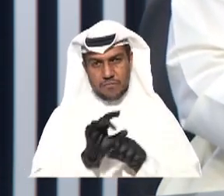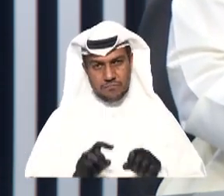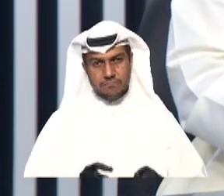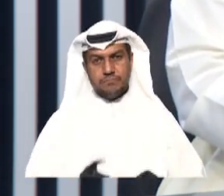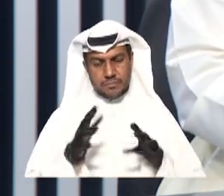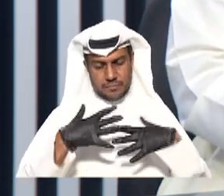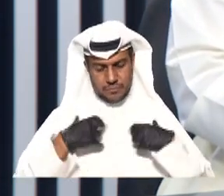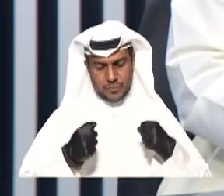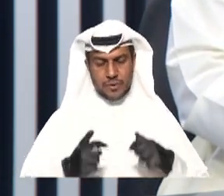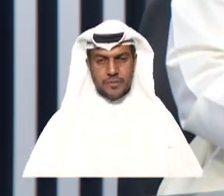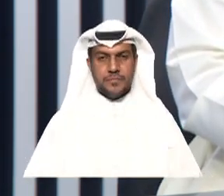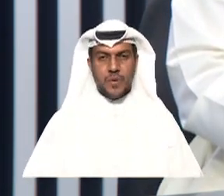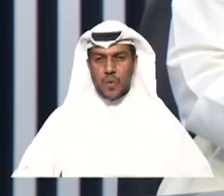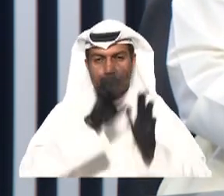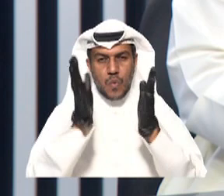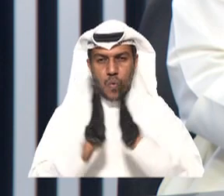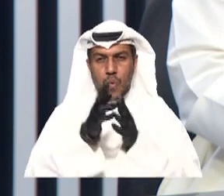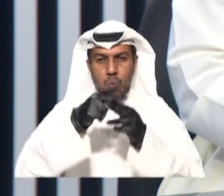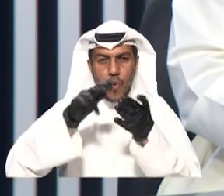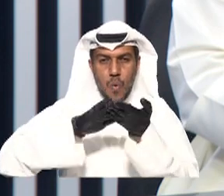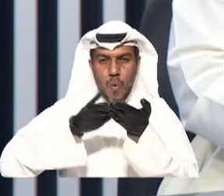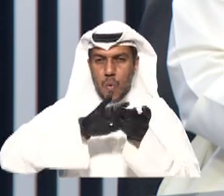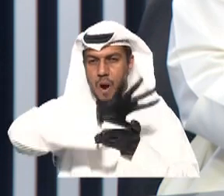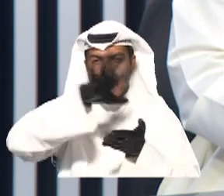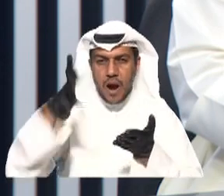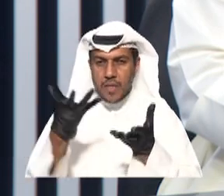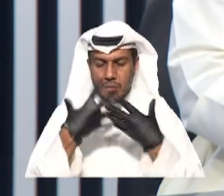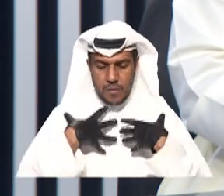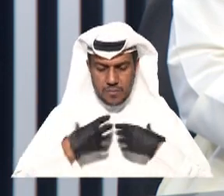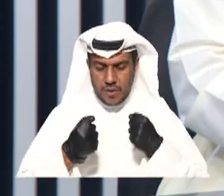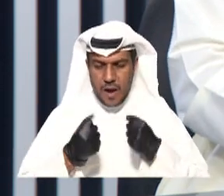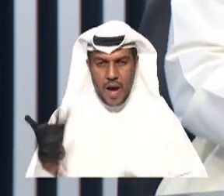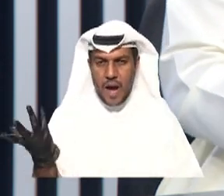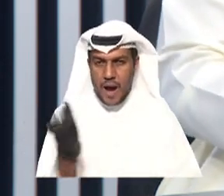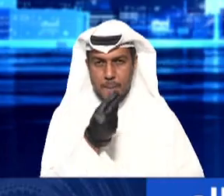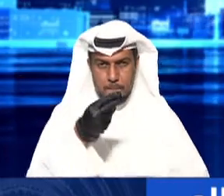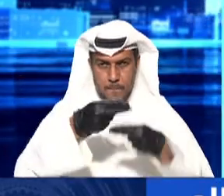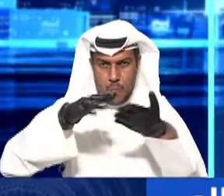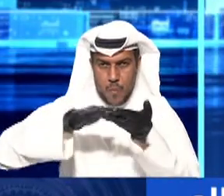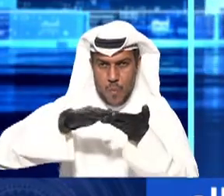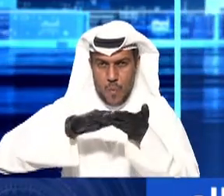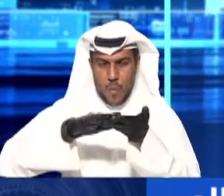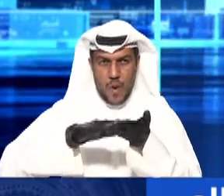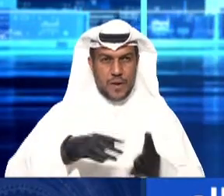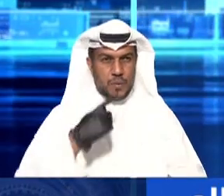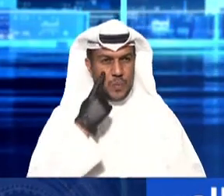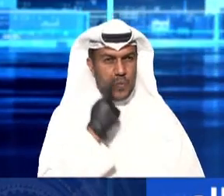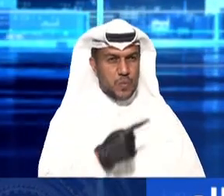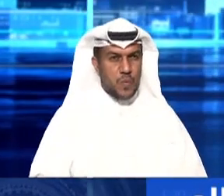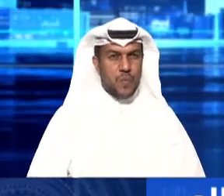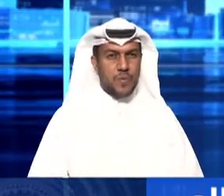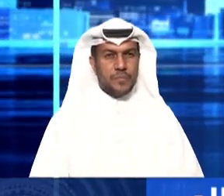كوفيد-19، ليرتفع بذلك عدد الحالات التي تعافت وتماثلت للشفاء في البلاد إلى